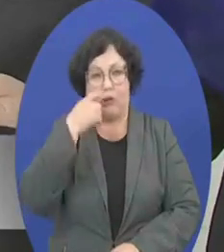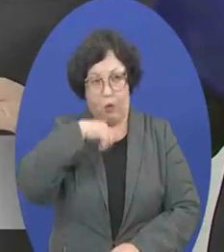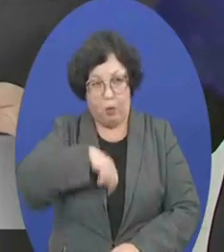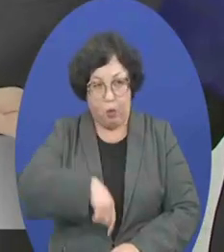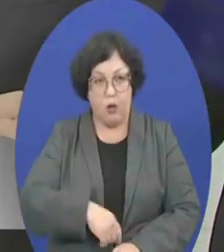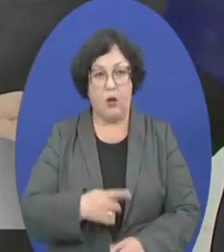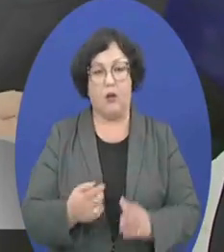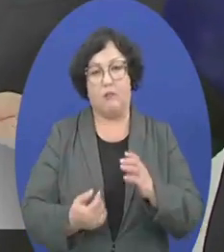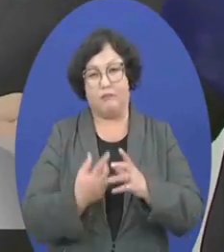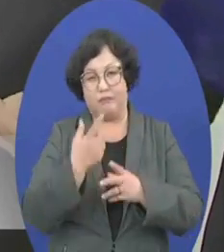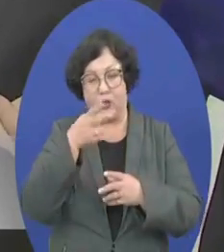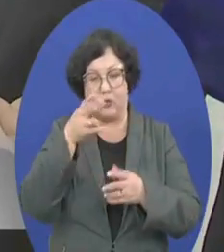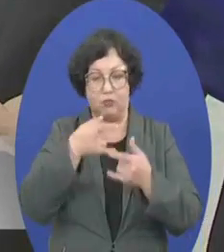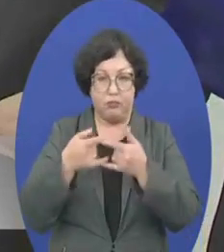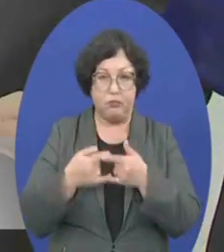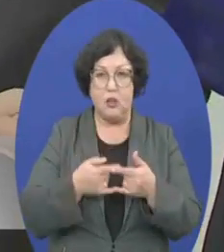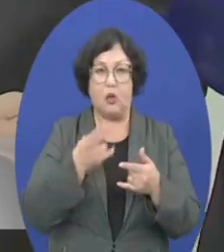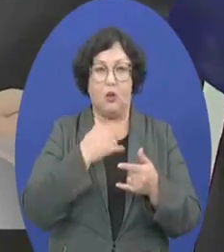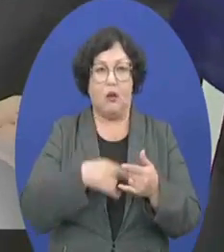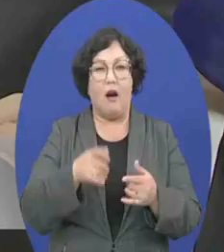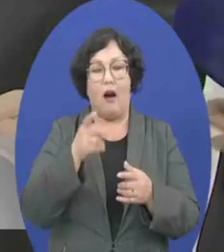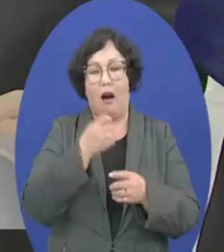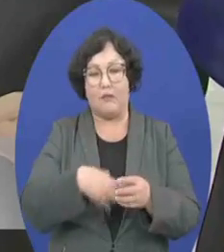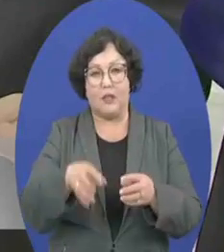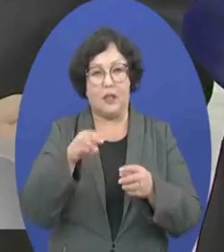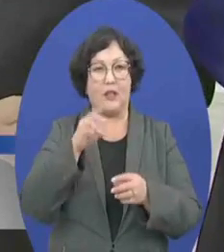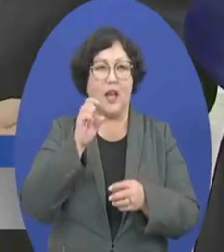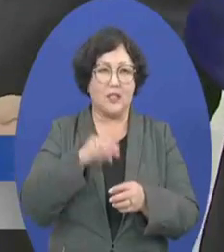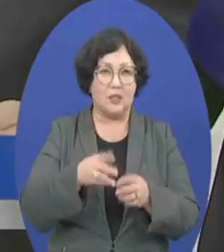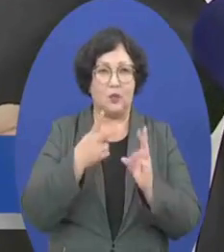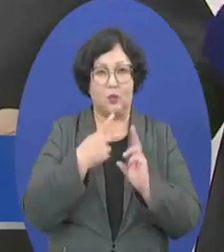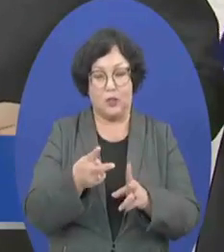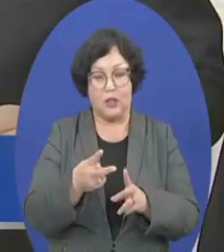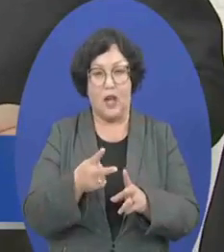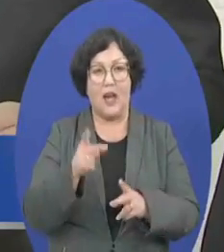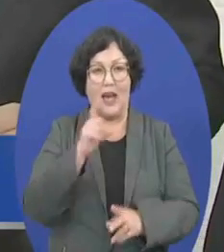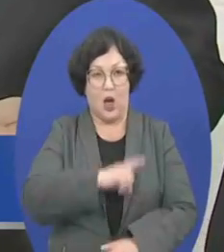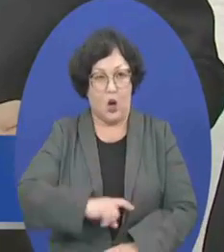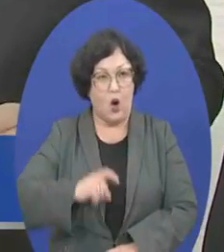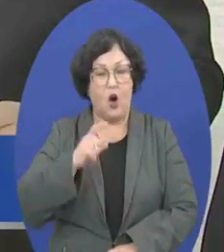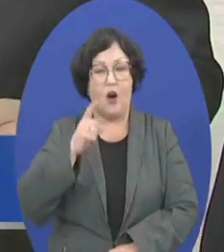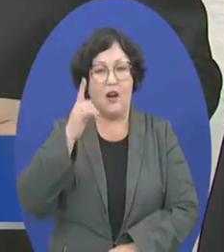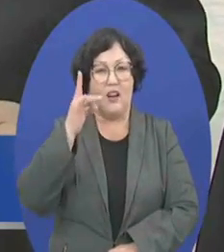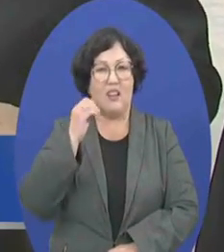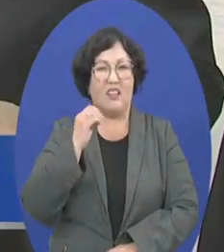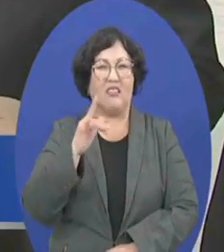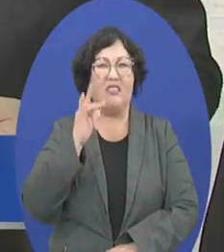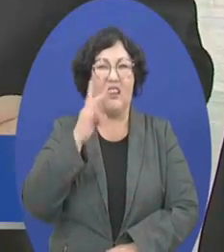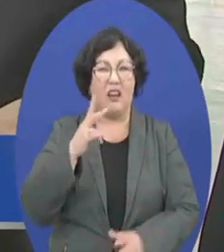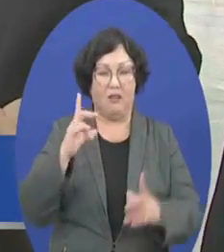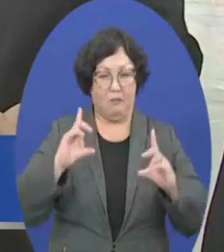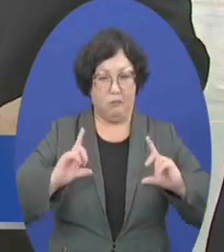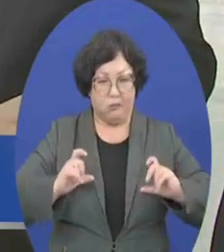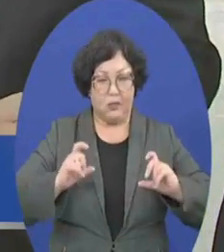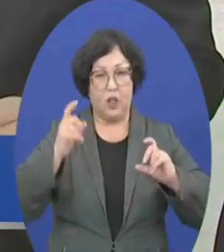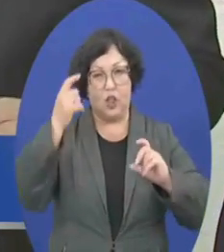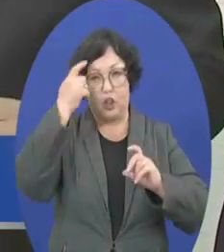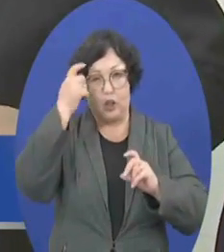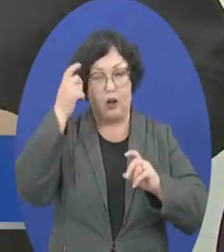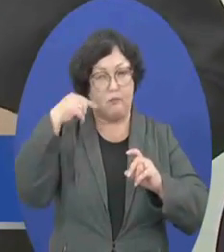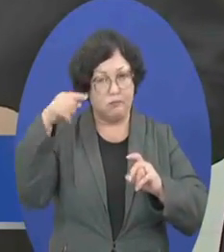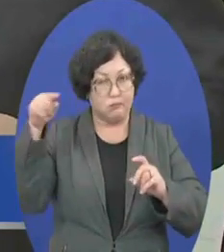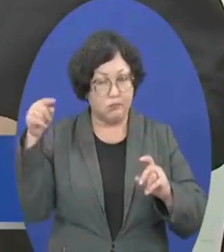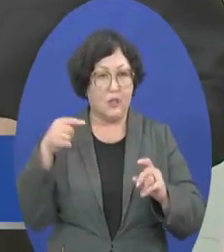тий хавдрын одоо тестүүд, за тэгээд эхо үйлчилгээ, эрентген, толгой, за тэгээд тахны бичлэг